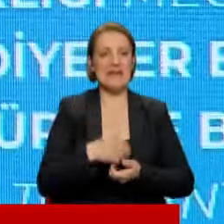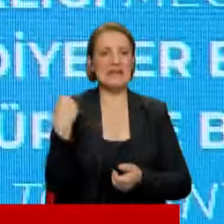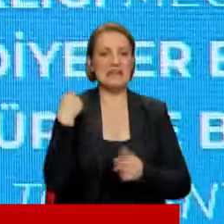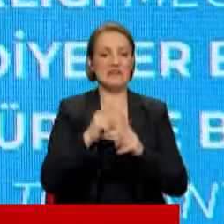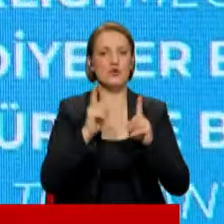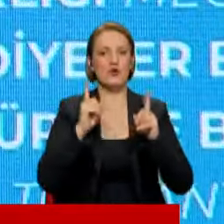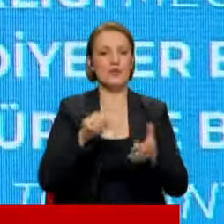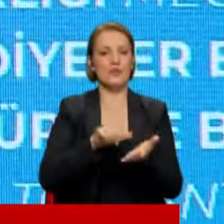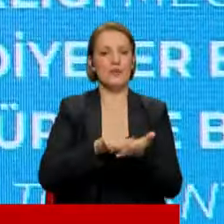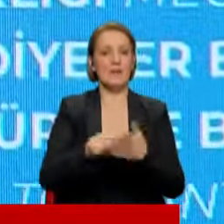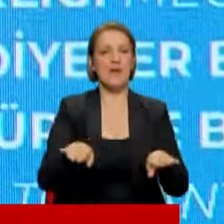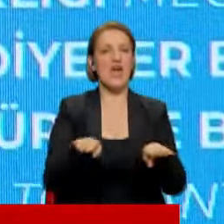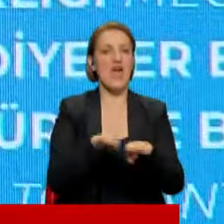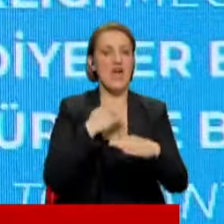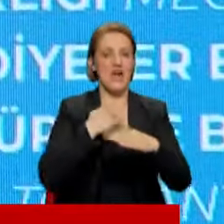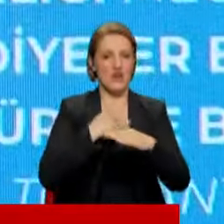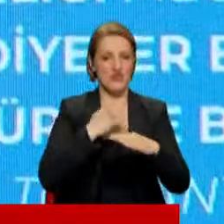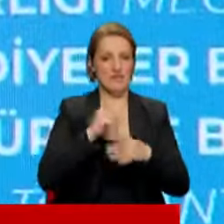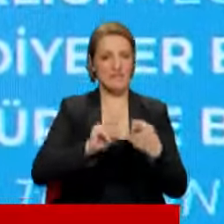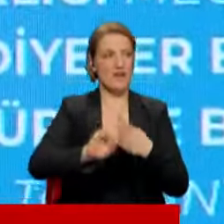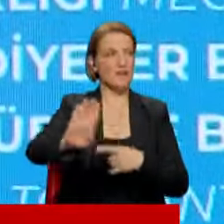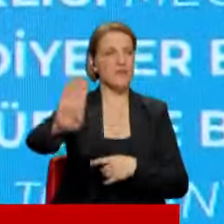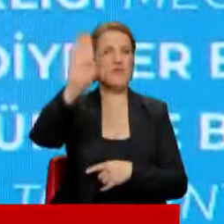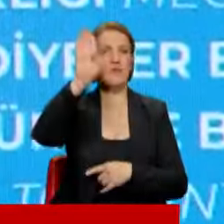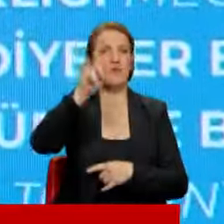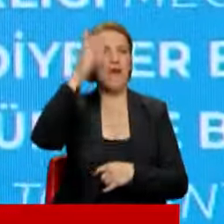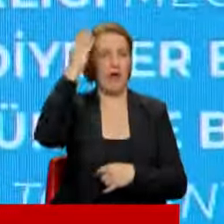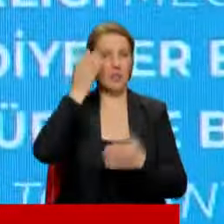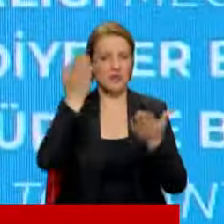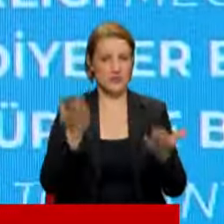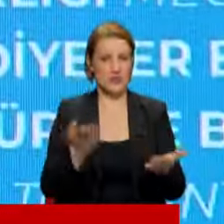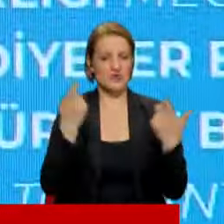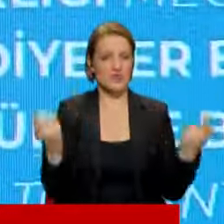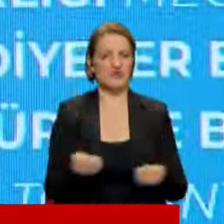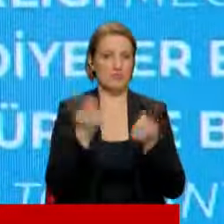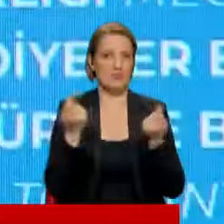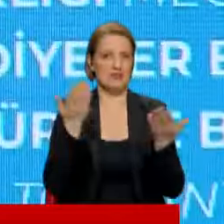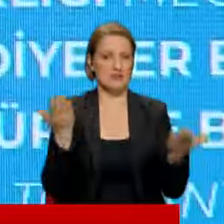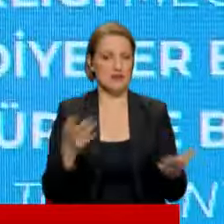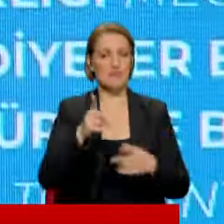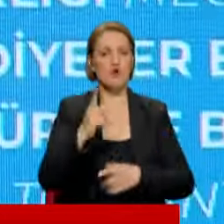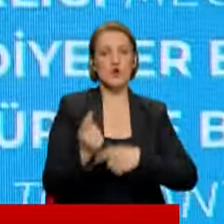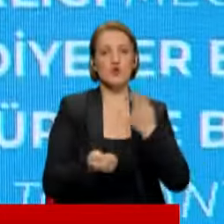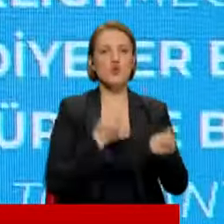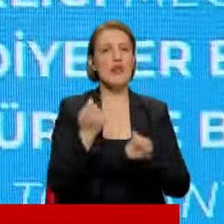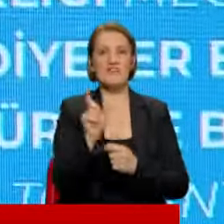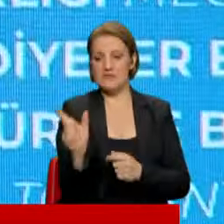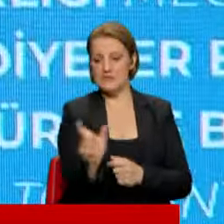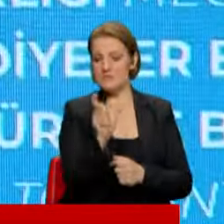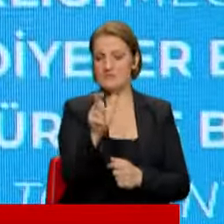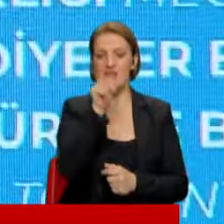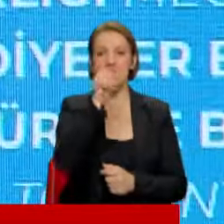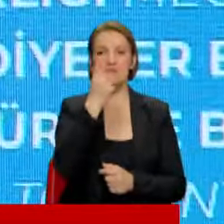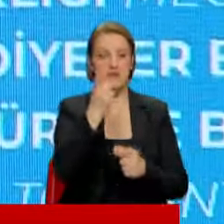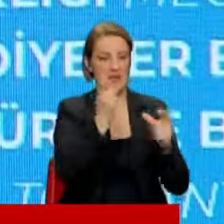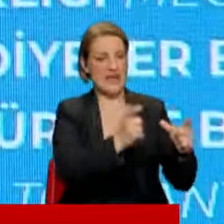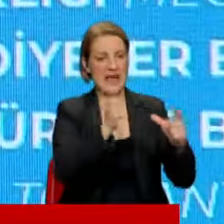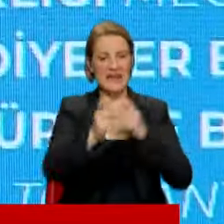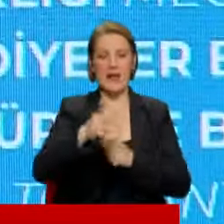dönemde tamamen eşitlikçi ve demokratik bir anlayışla çalışmalıdır Bu görev tanımının hiçbir